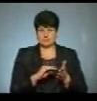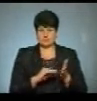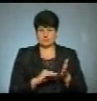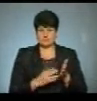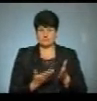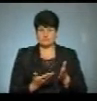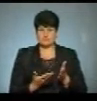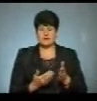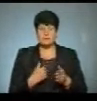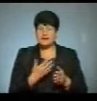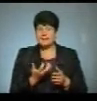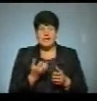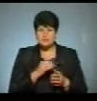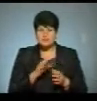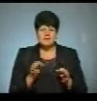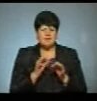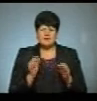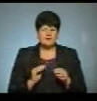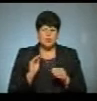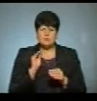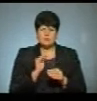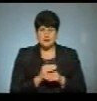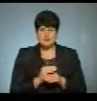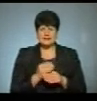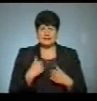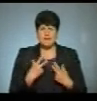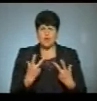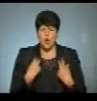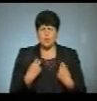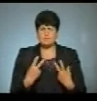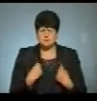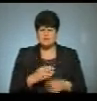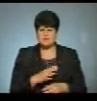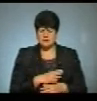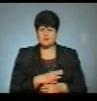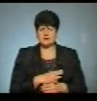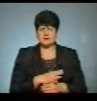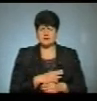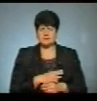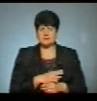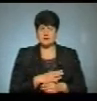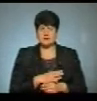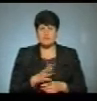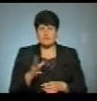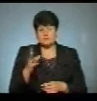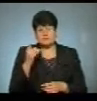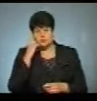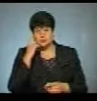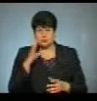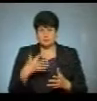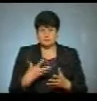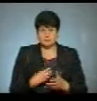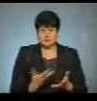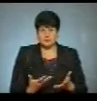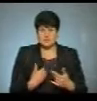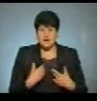якби немає. Ми не отримали зовсім ніяких доплат, які нам там обіцяли, і які вважалися, що нам будуть платити. Ми